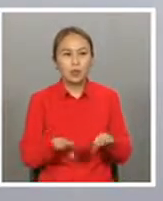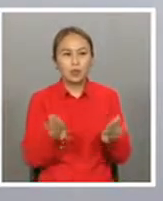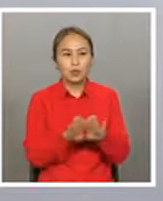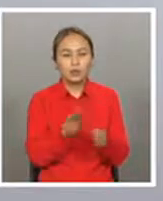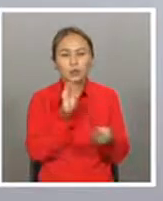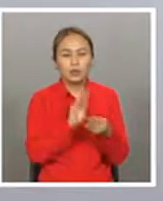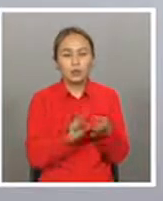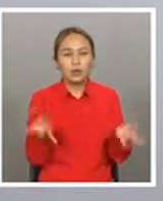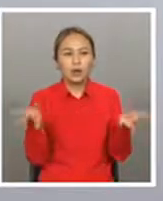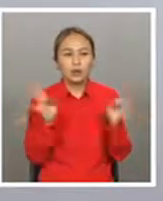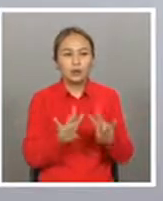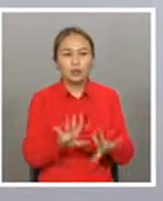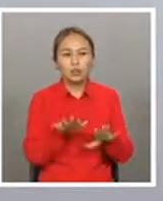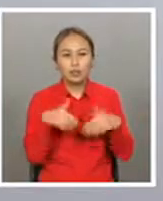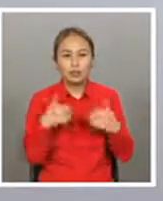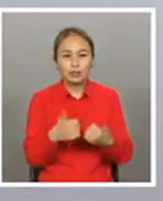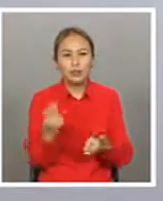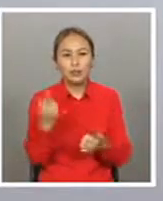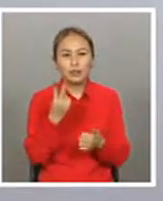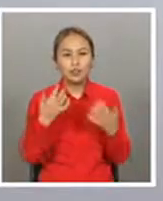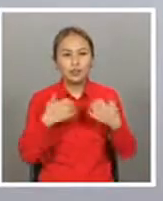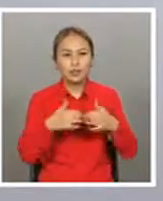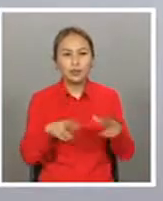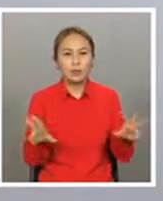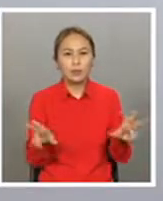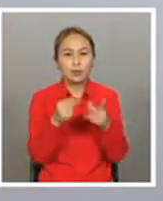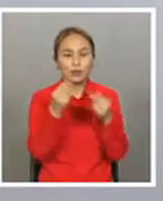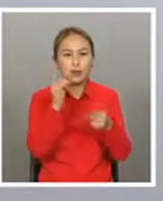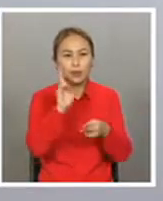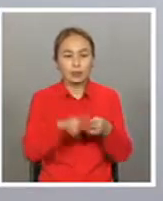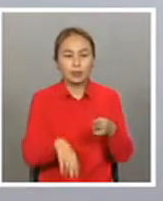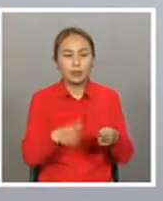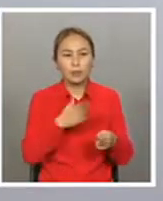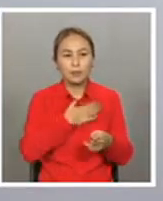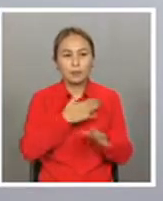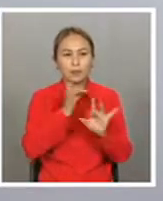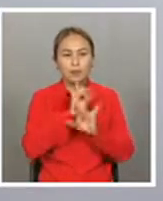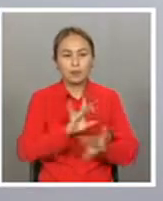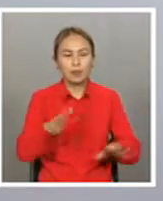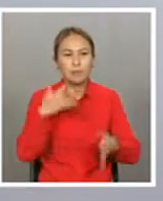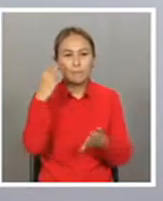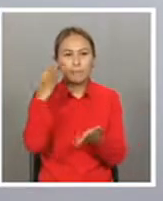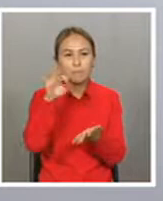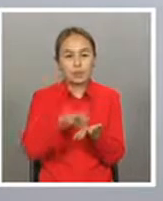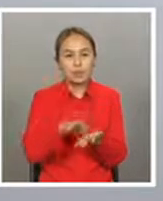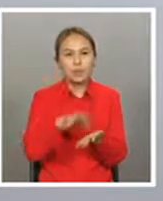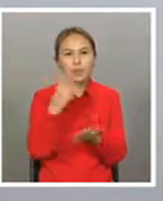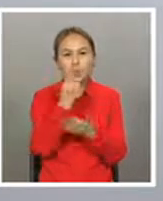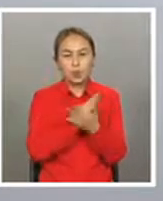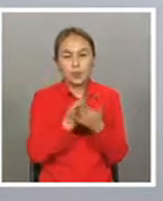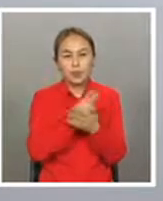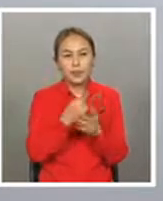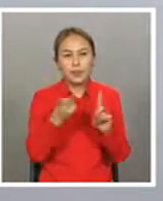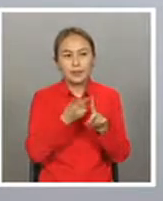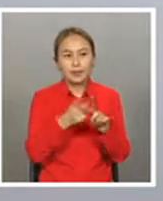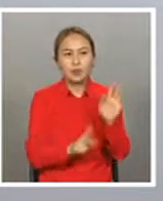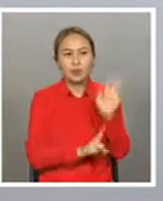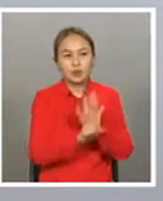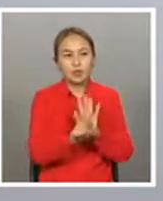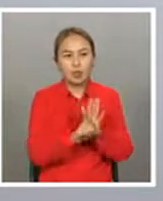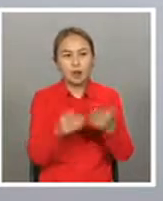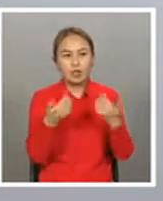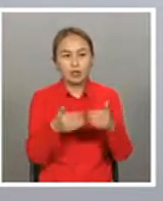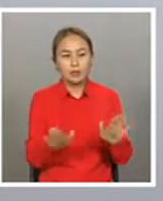қалады. Жақсы, екінші есеп сәтті аяқталды. Демек, біздің мақсатымыздағы суреттің екінші бөлігі бізге